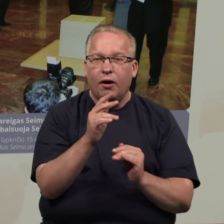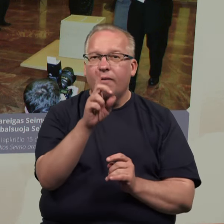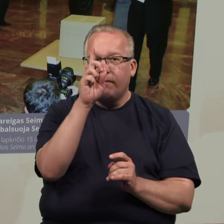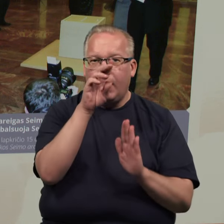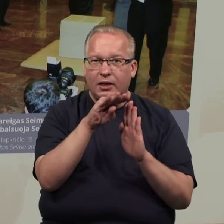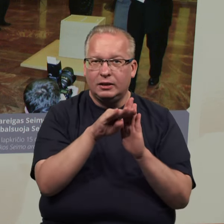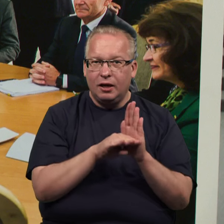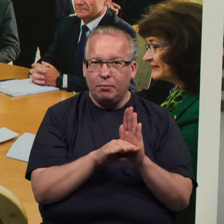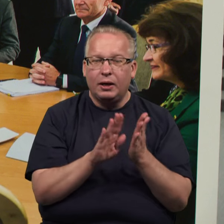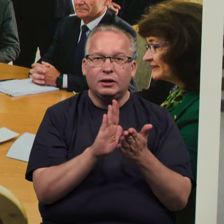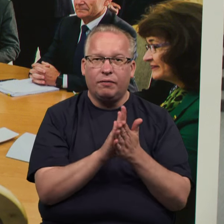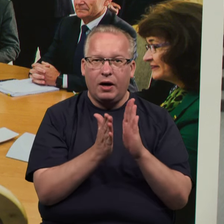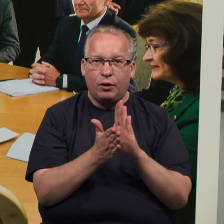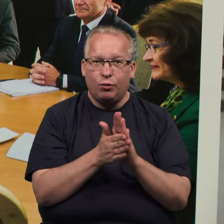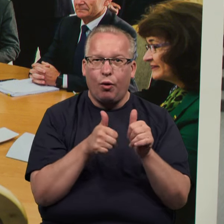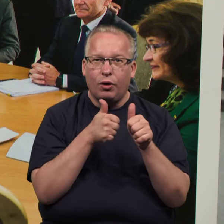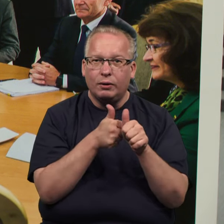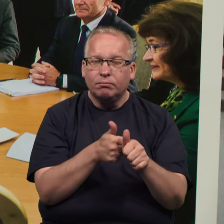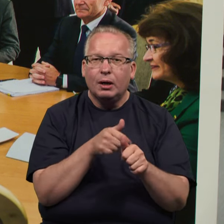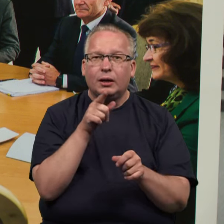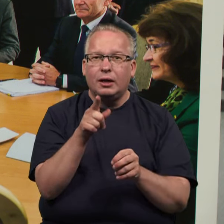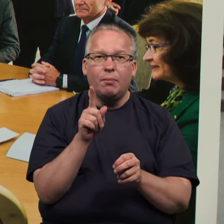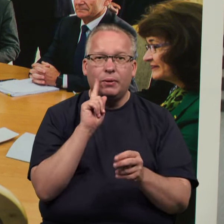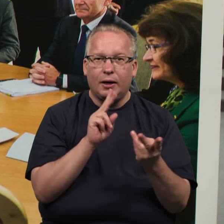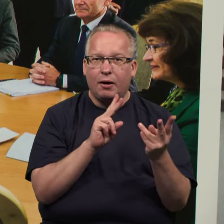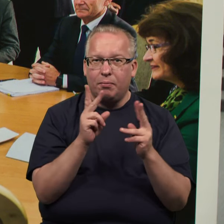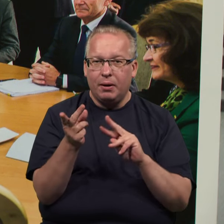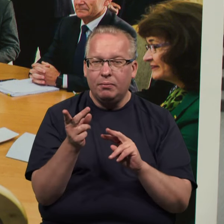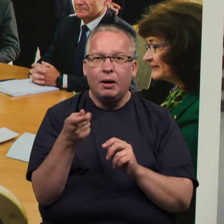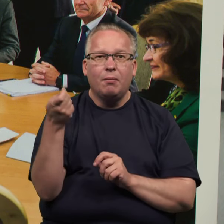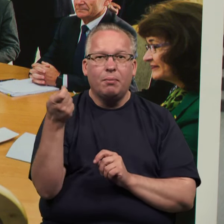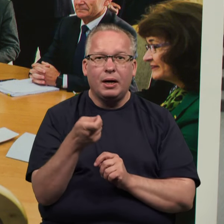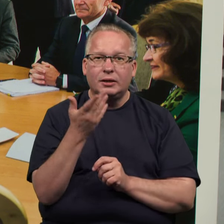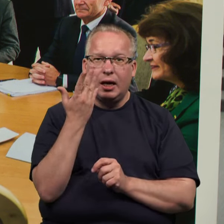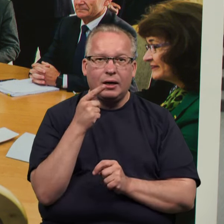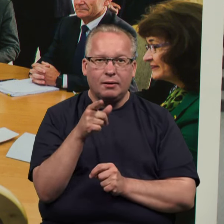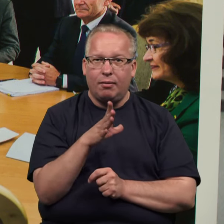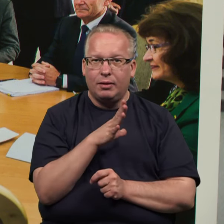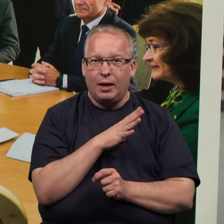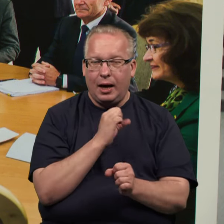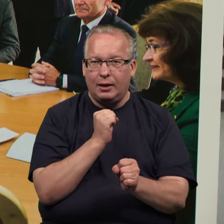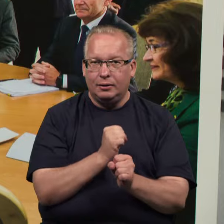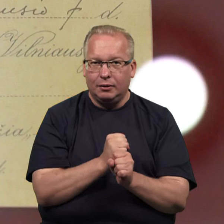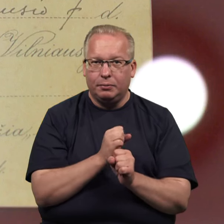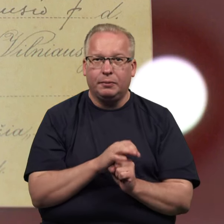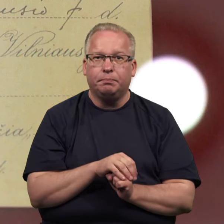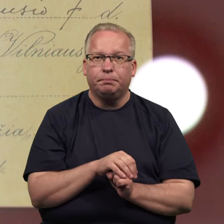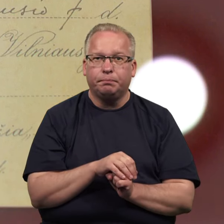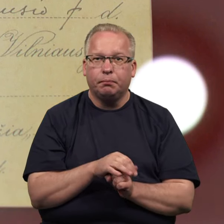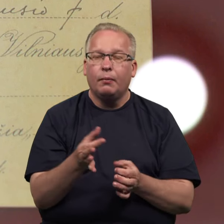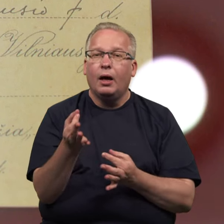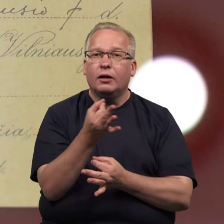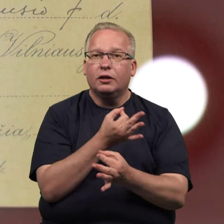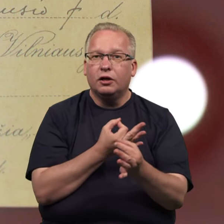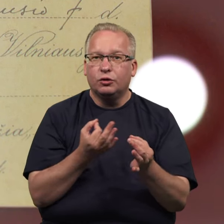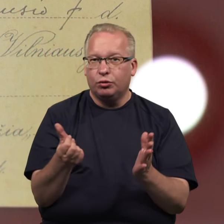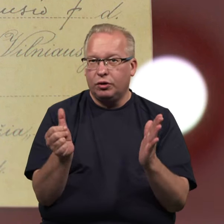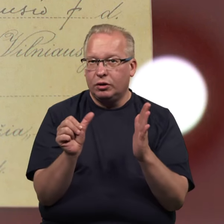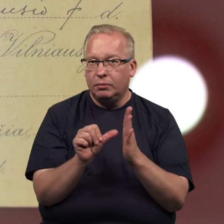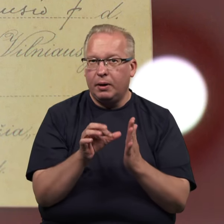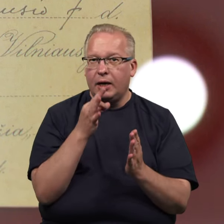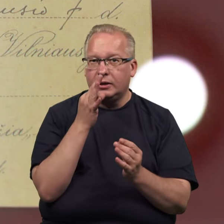pareigūnų hierarchijoje ir jam pavedama laikinai pakeisti valstybės vadovą, kai šis negali eiti pareigų. Diskusijos dalyviai